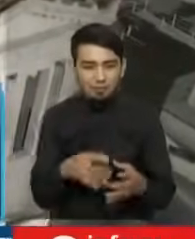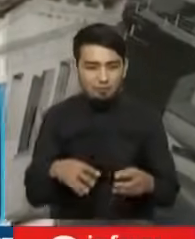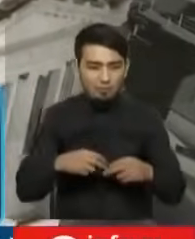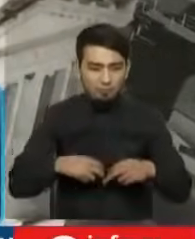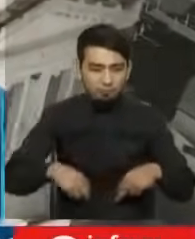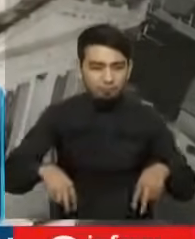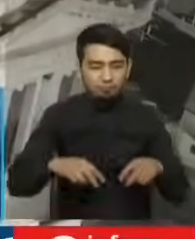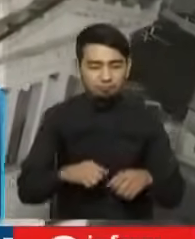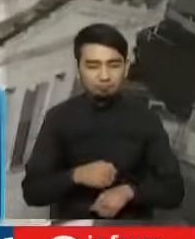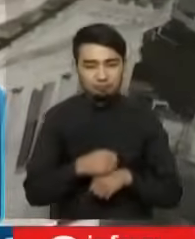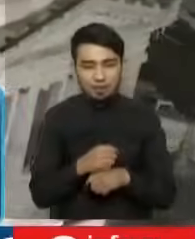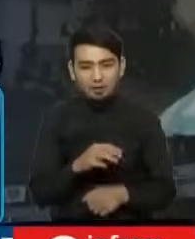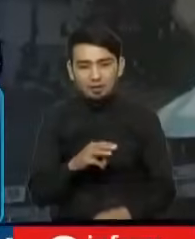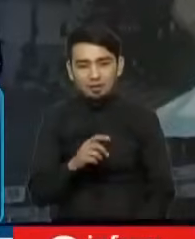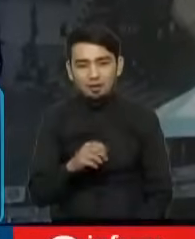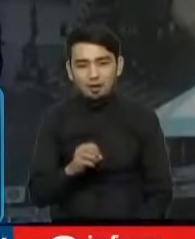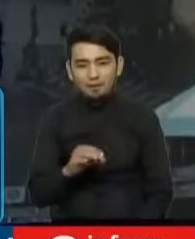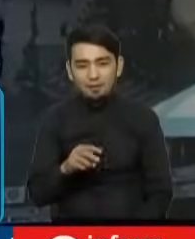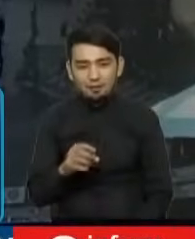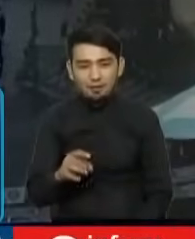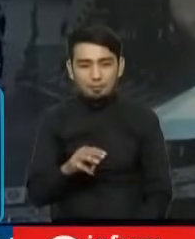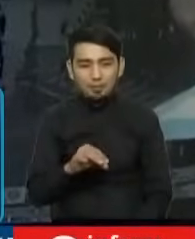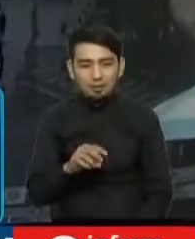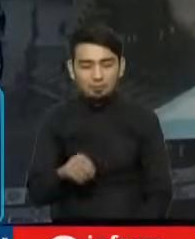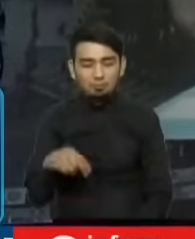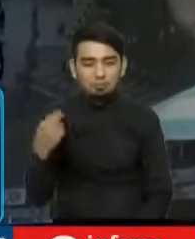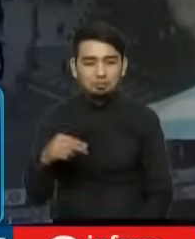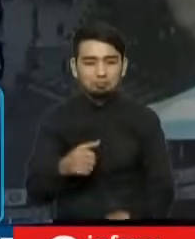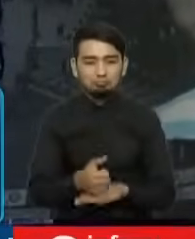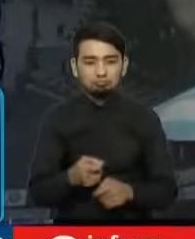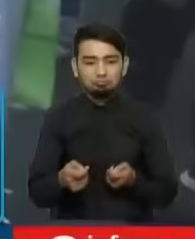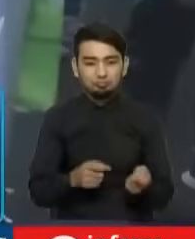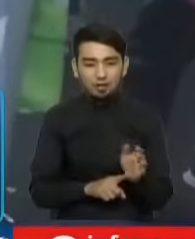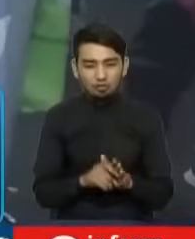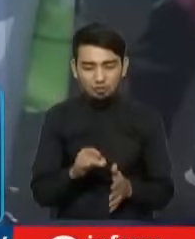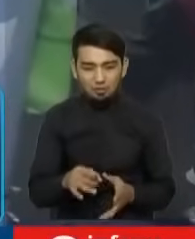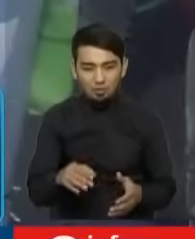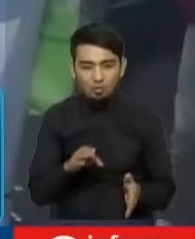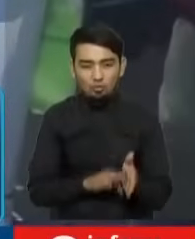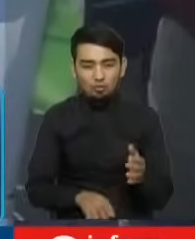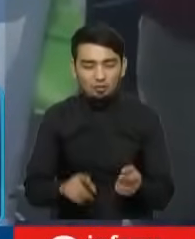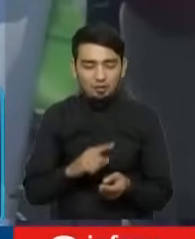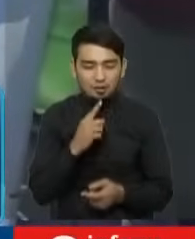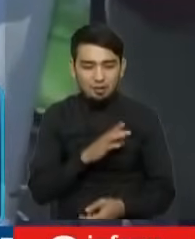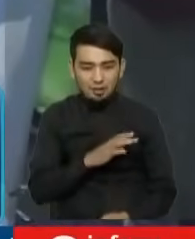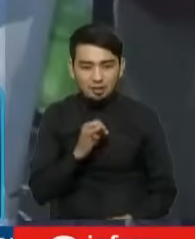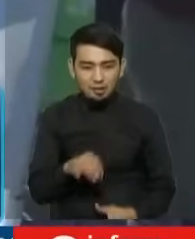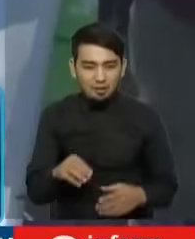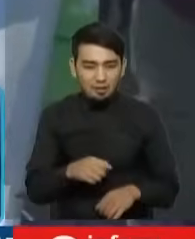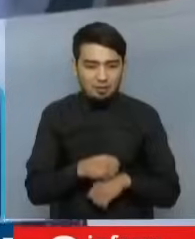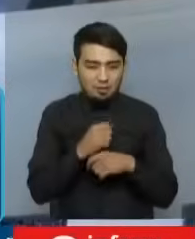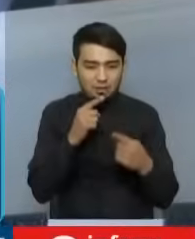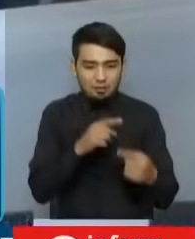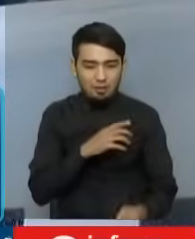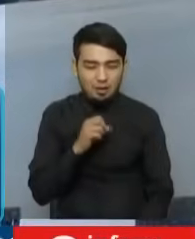пор, как Хавьер Милей занял президентский пост. Не лучше дела обстоят и в других вузах страны, говорят протестующие. В